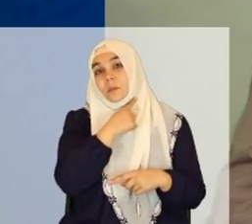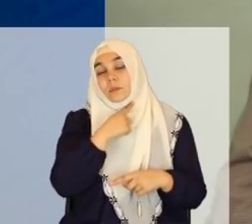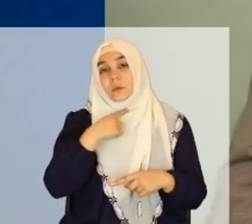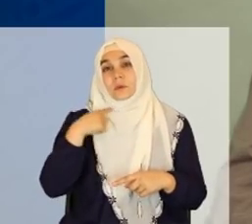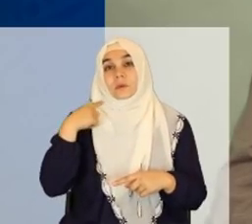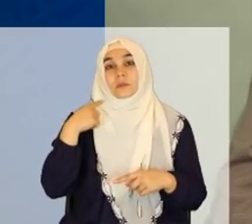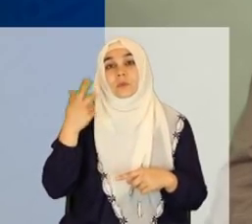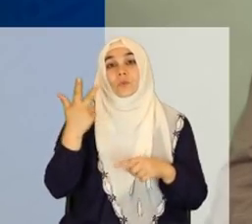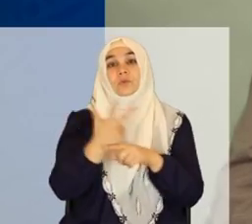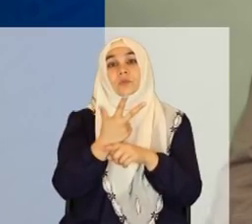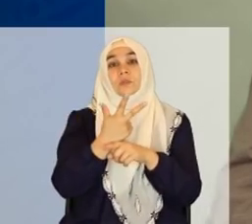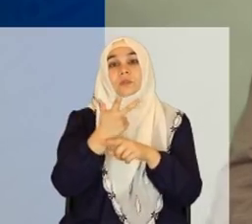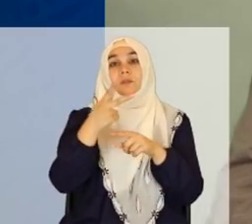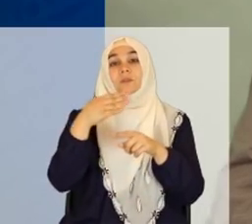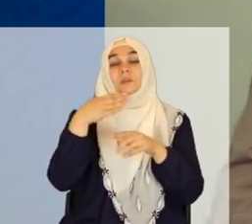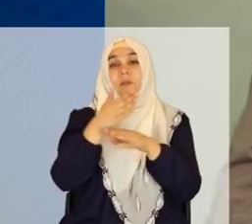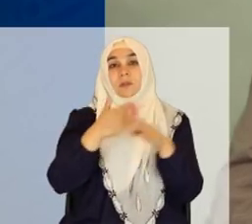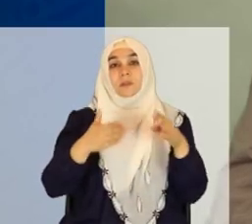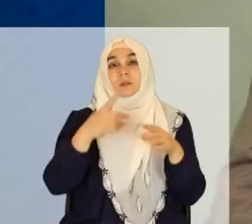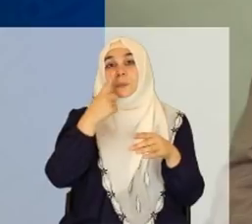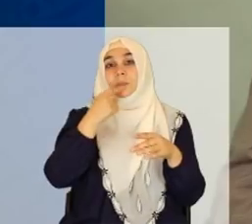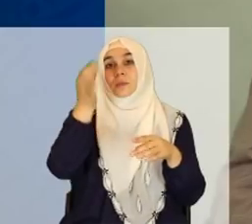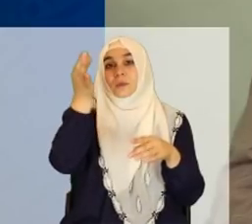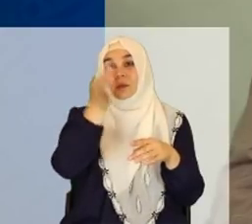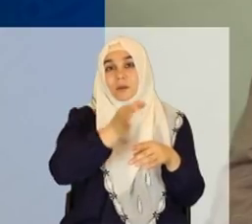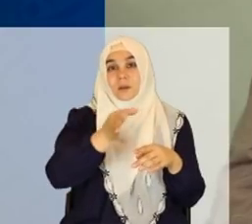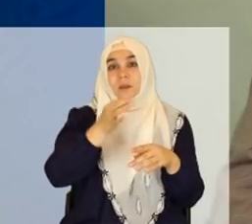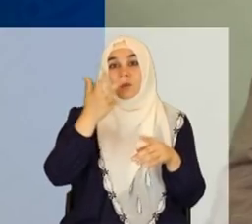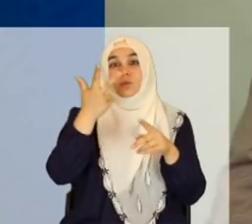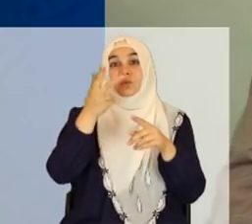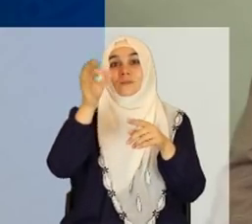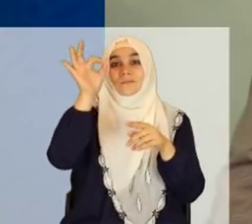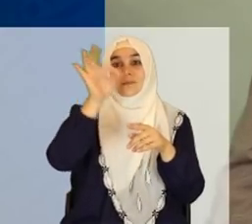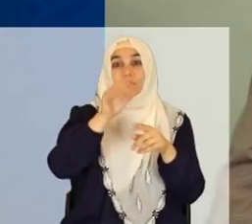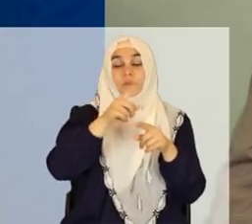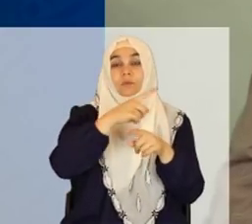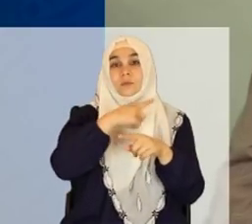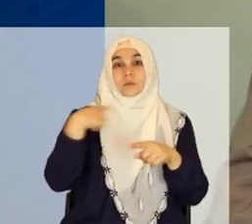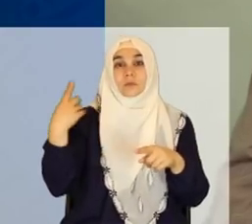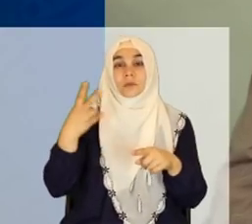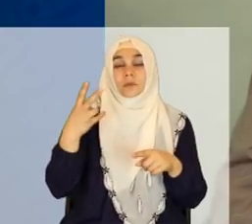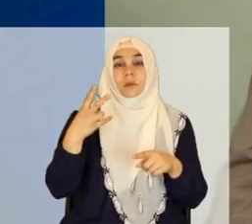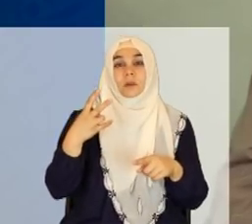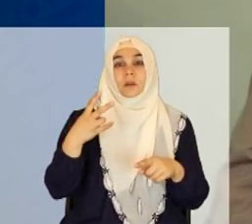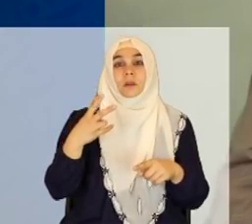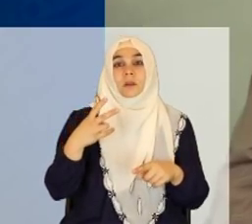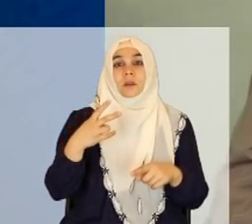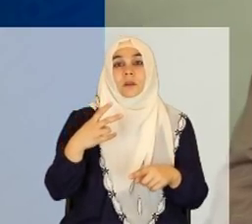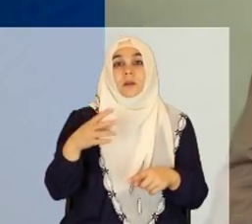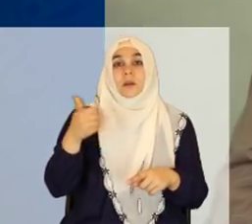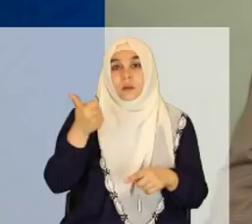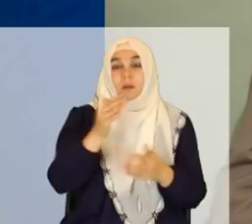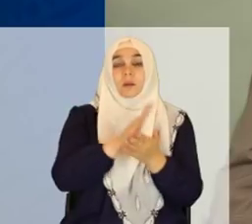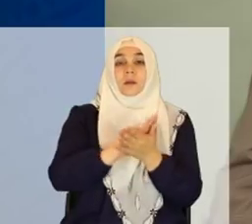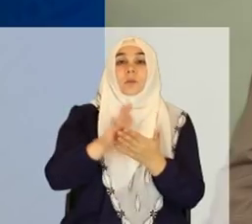tortadi. Uch narsani kesish kerak. Qizil o'ngachni va ikkita tomirni. Mana shunda inshaalloh